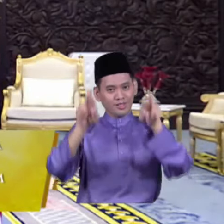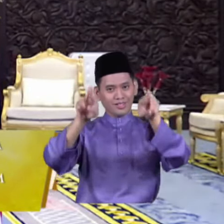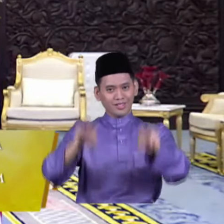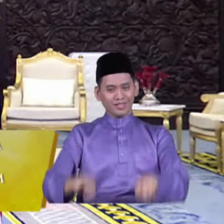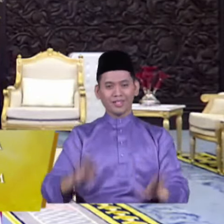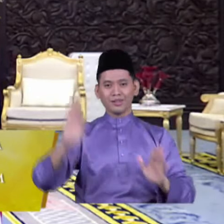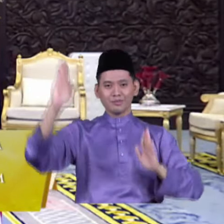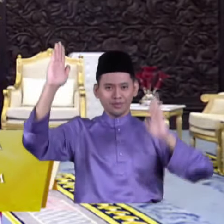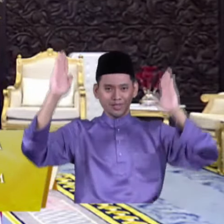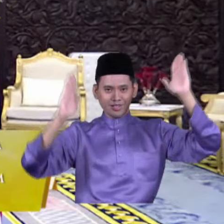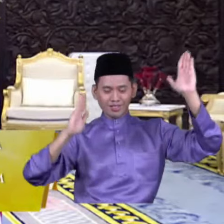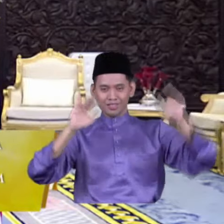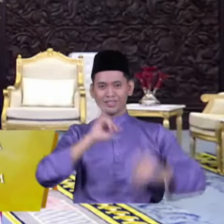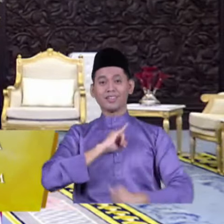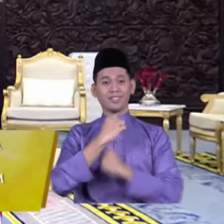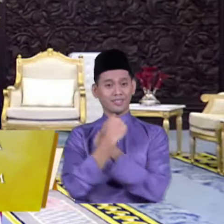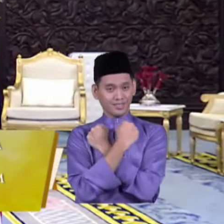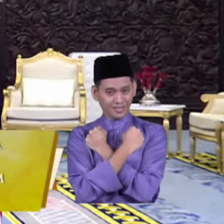Indonesia